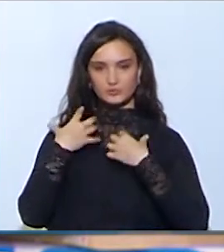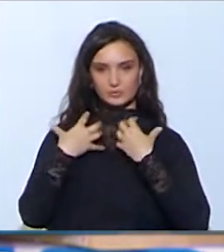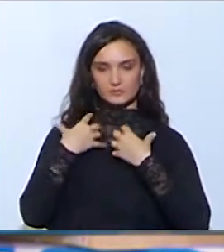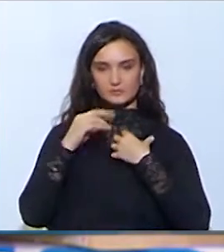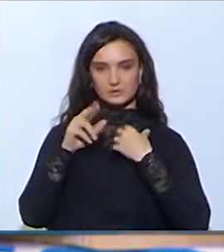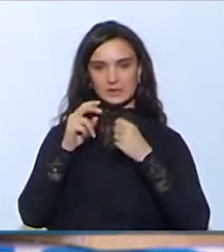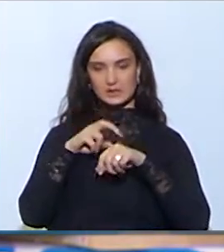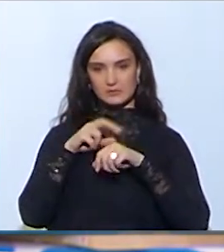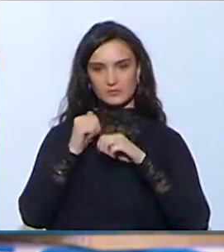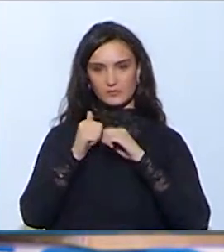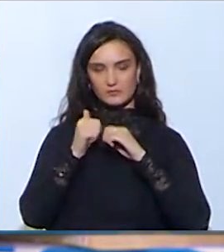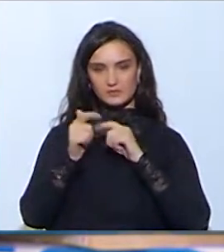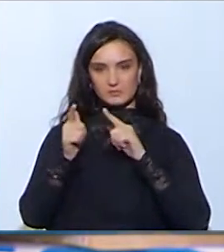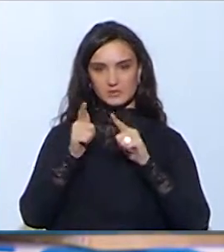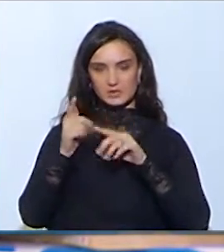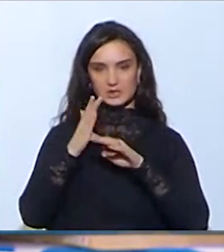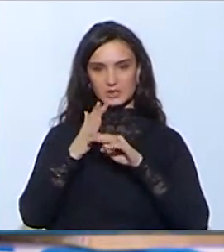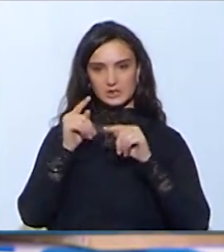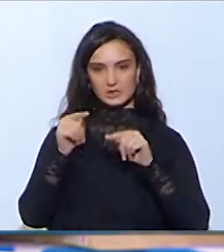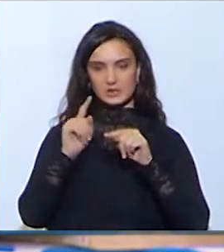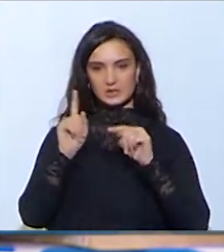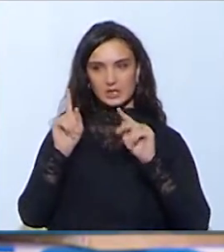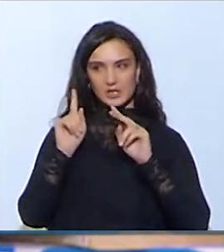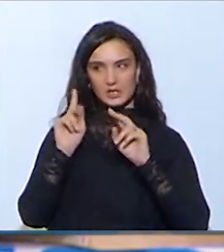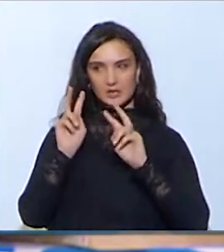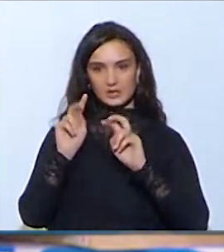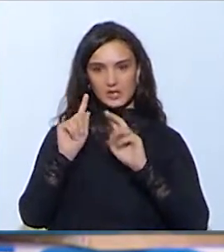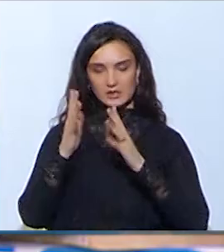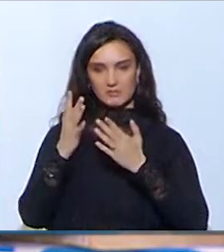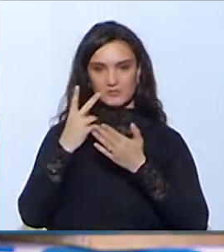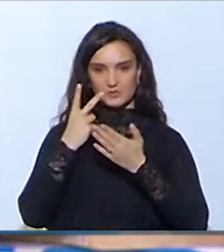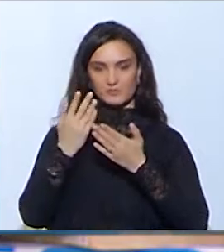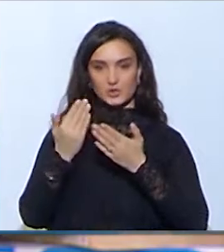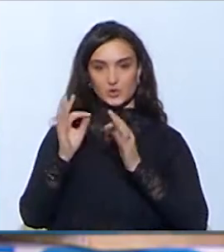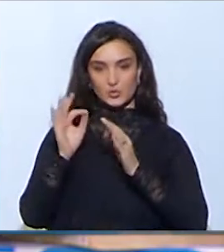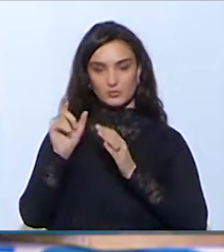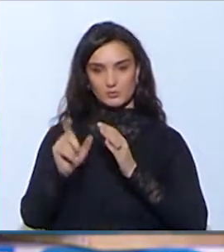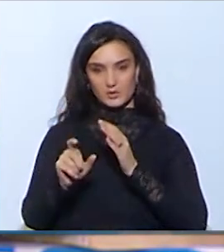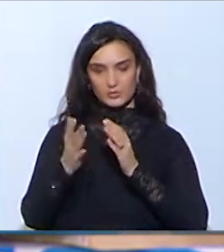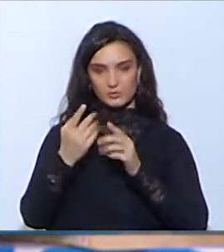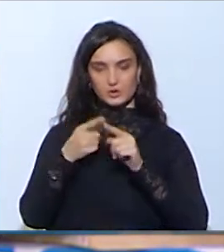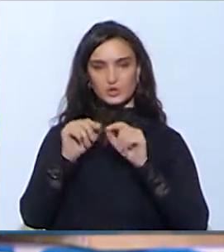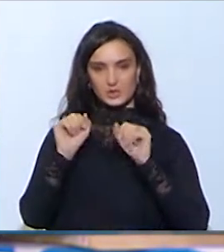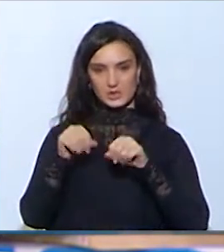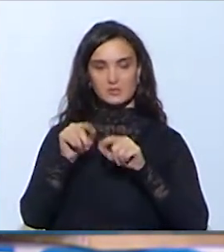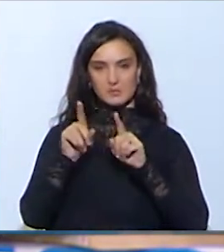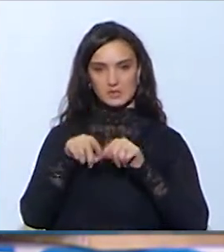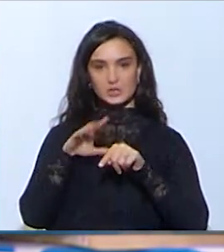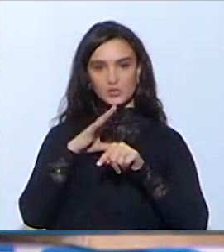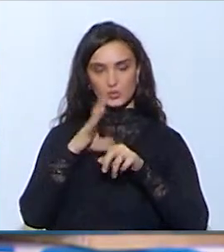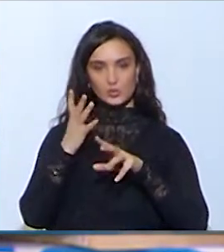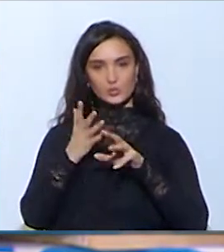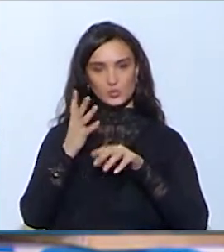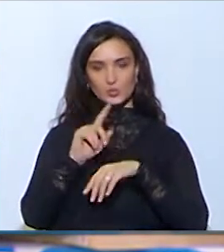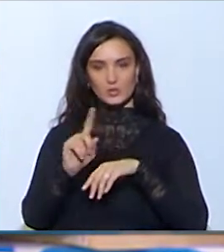შფოთვებს და ექიმი ყოველთვის მზად არის გაარკვიოს რა ხდება. ეს არის უბრალოდ მისი ნორმა, რომელიც შეიძლება ესეც იყოს,